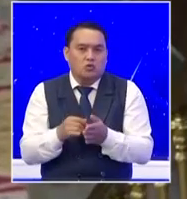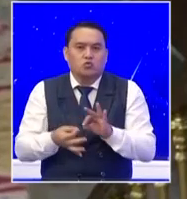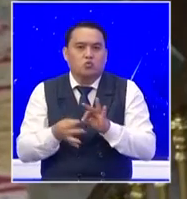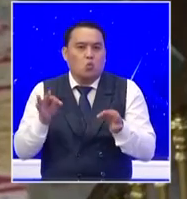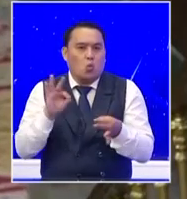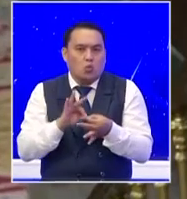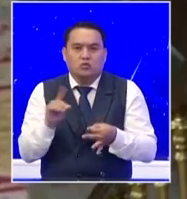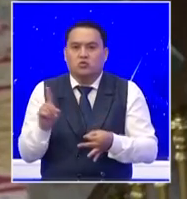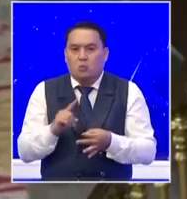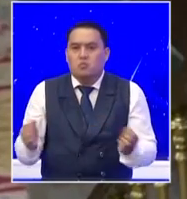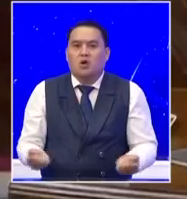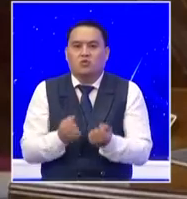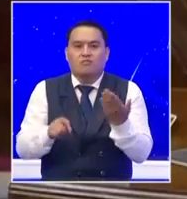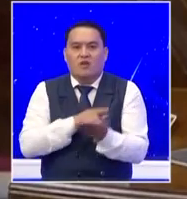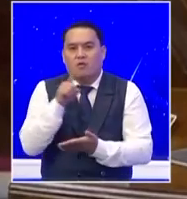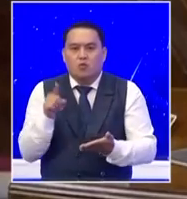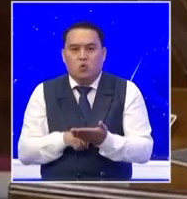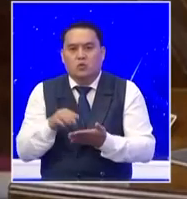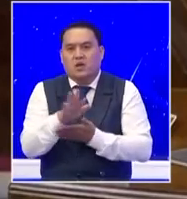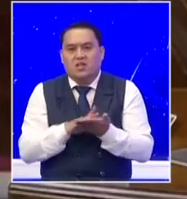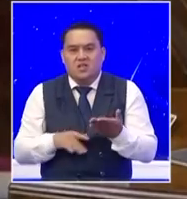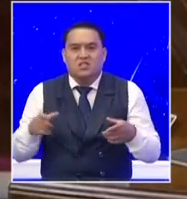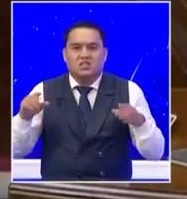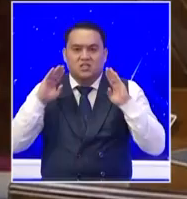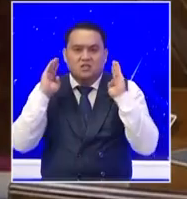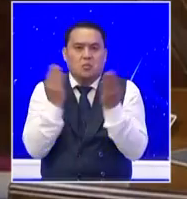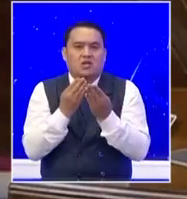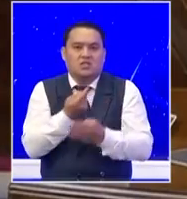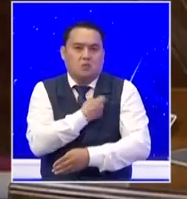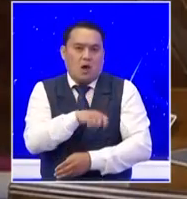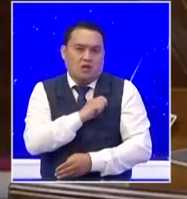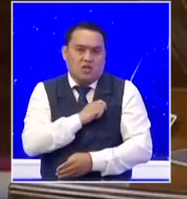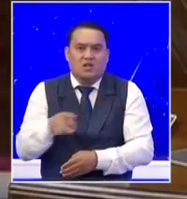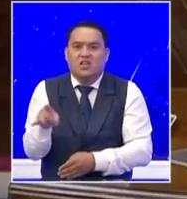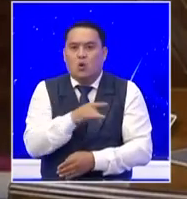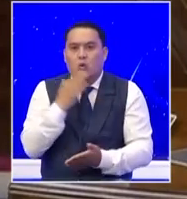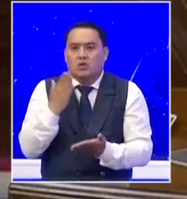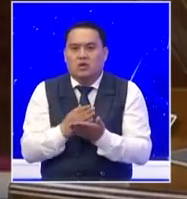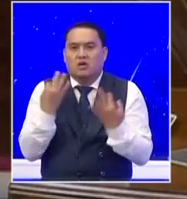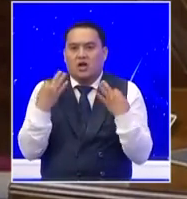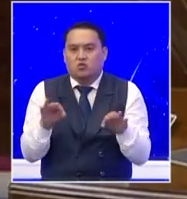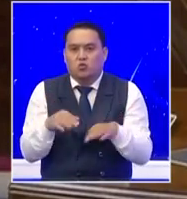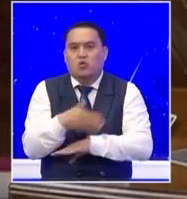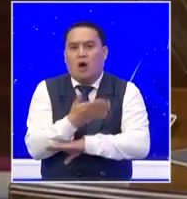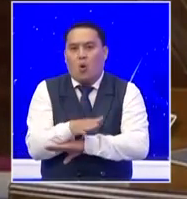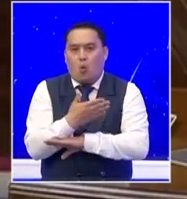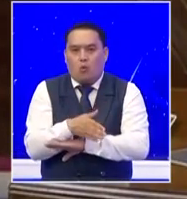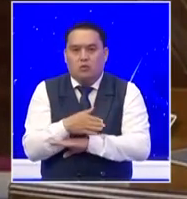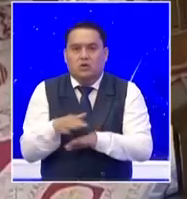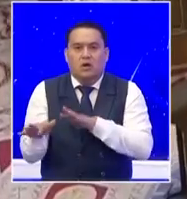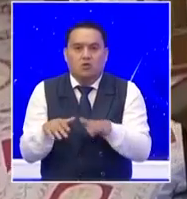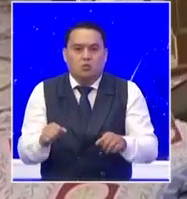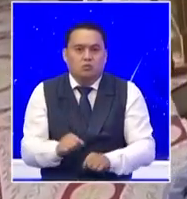труднее заручиться поддержкой по вопросу продления изоляции. Испанцы в тех регионах, где уже разрешен выход на улицу, собираются на